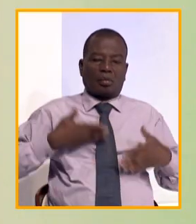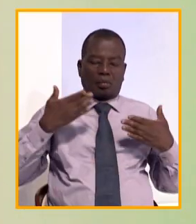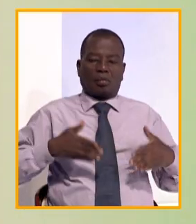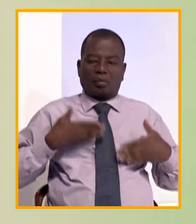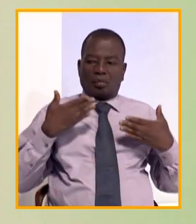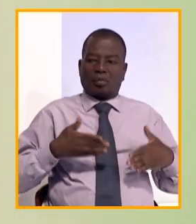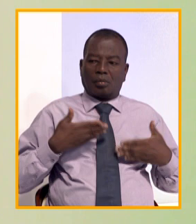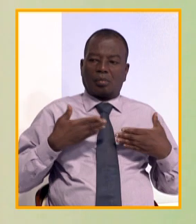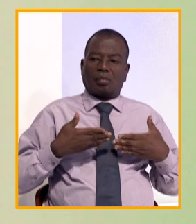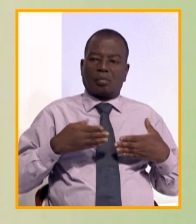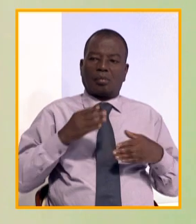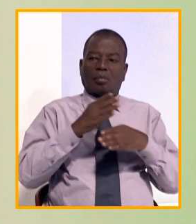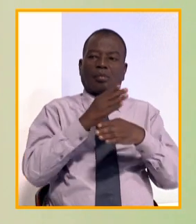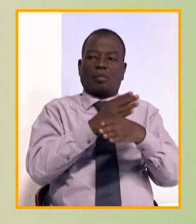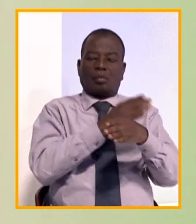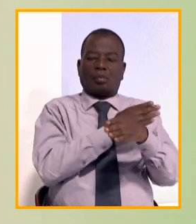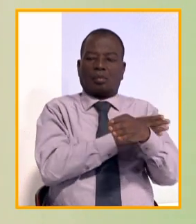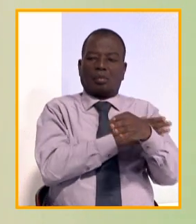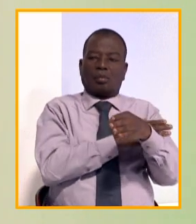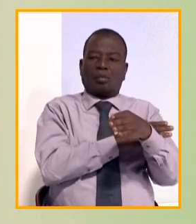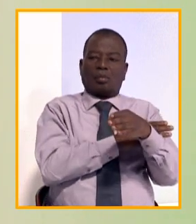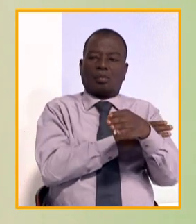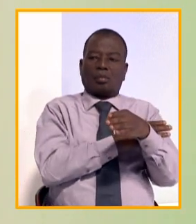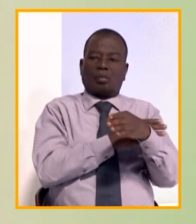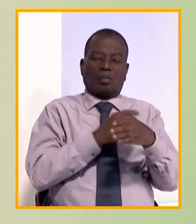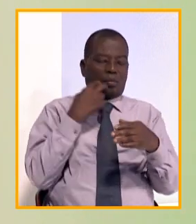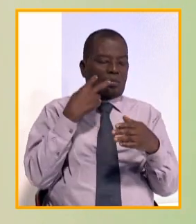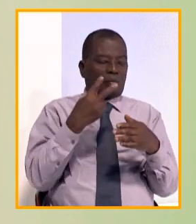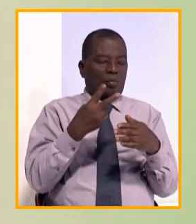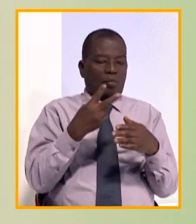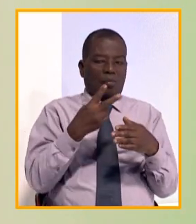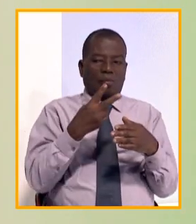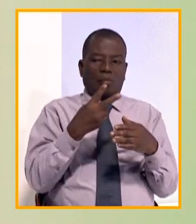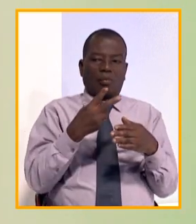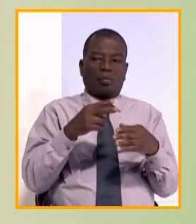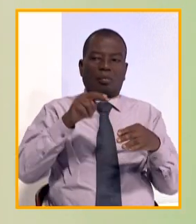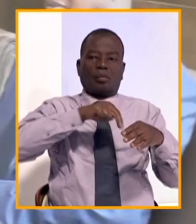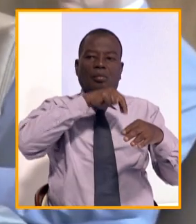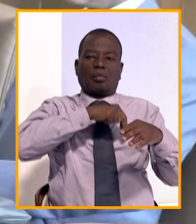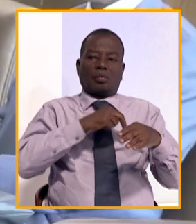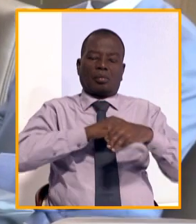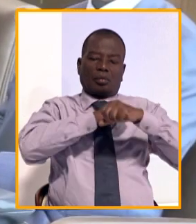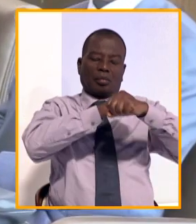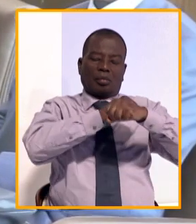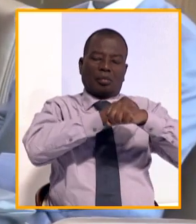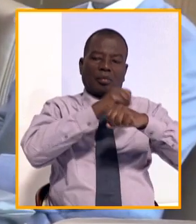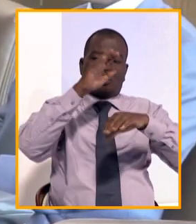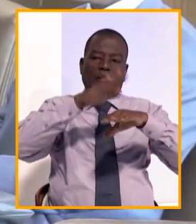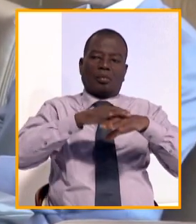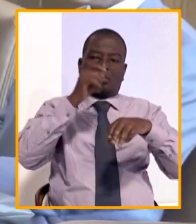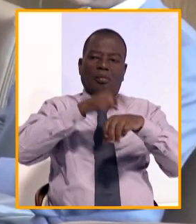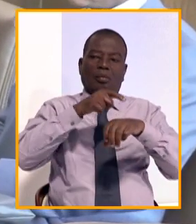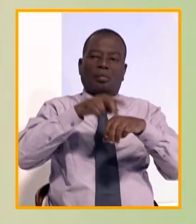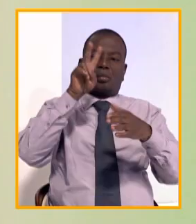satisfaction les progrès significatifs observés au niveau sécuritaire sur la